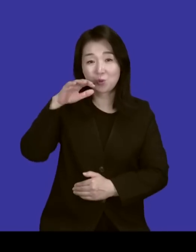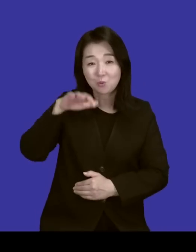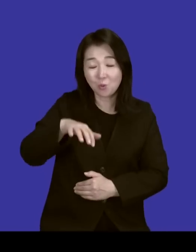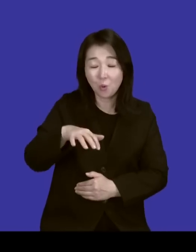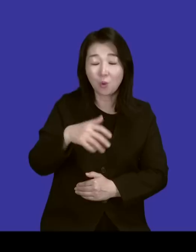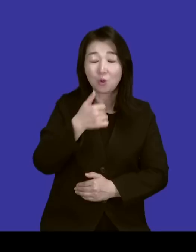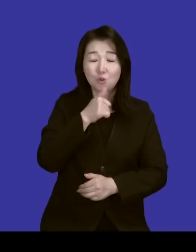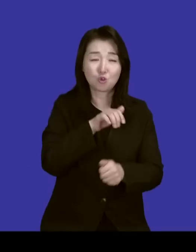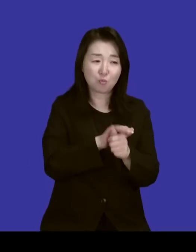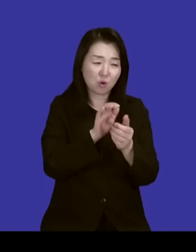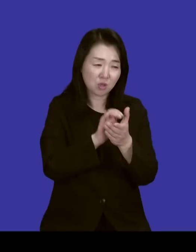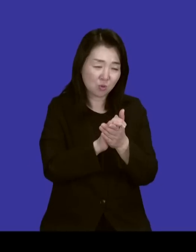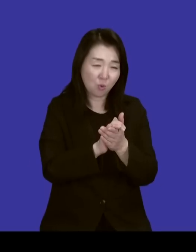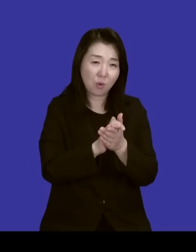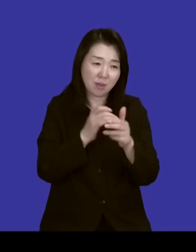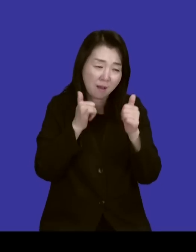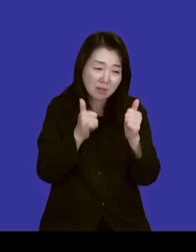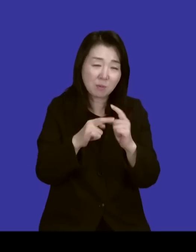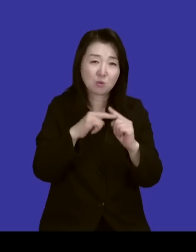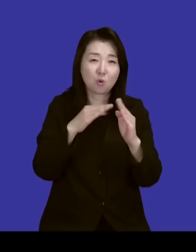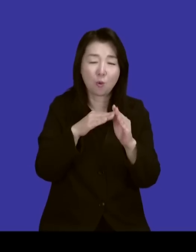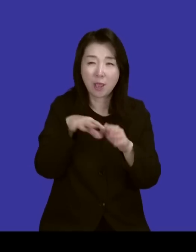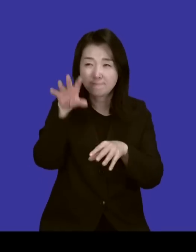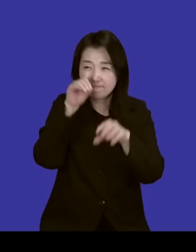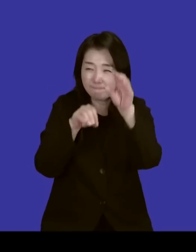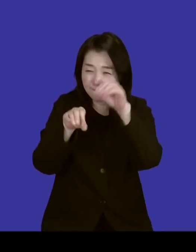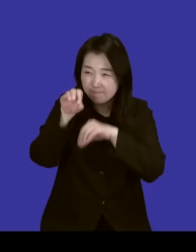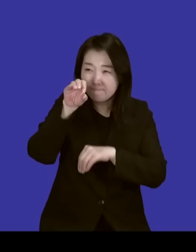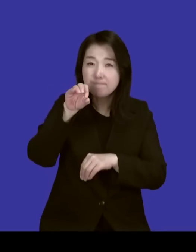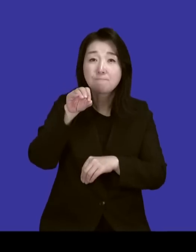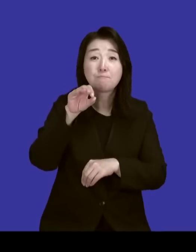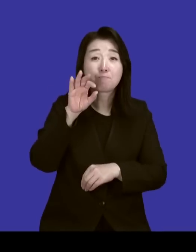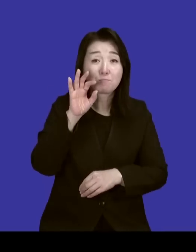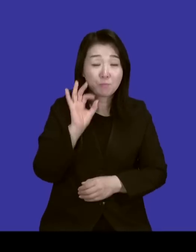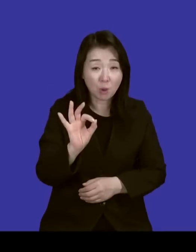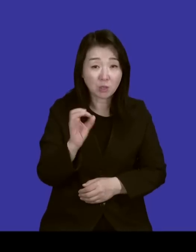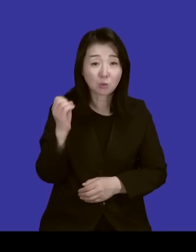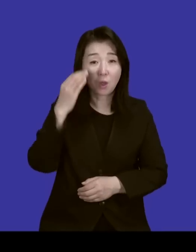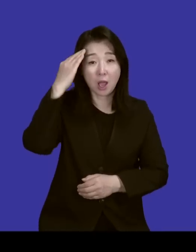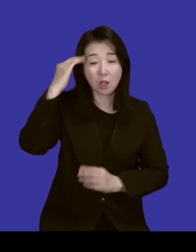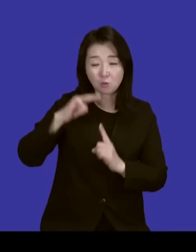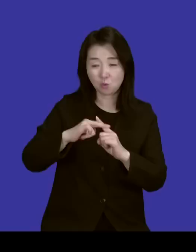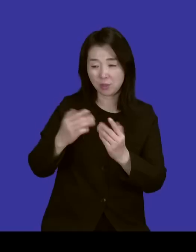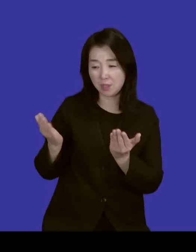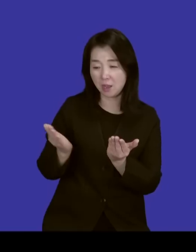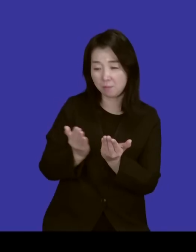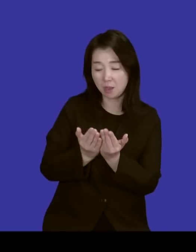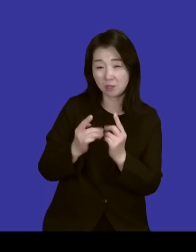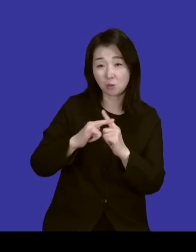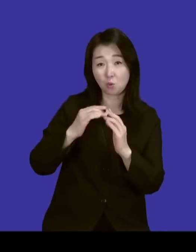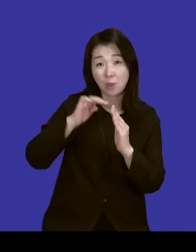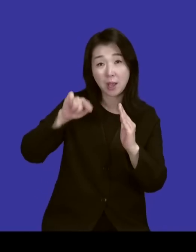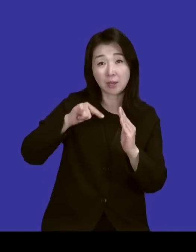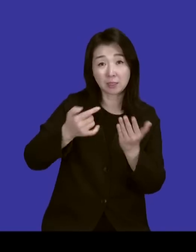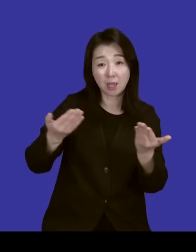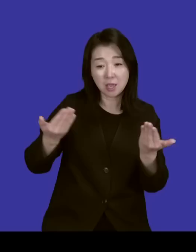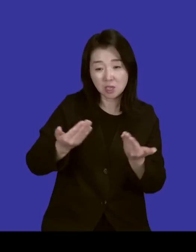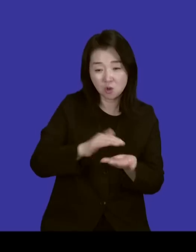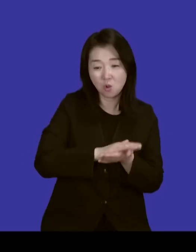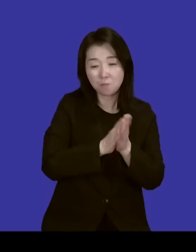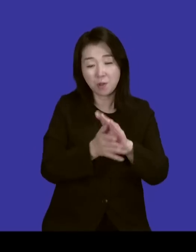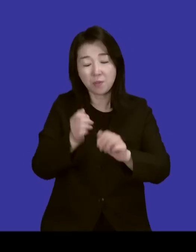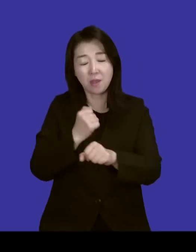교회를 리서치하고 예. 또 어떻게 한국 교회에 맞도록 교회 안에서 이것을 사역화할 것인가를